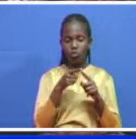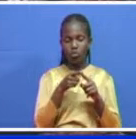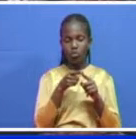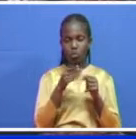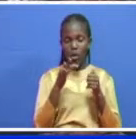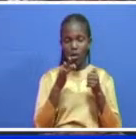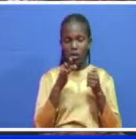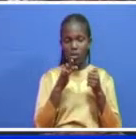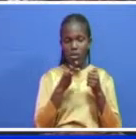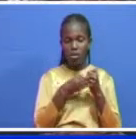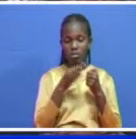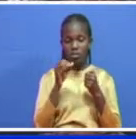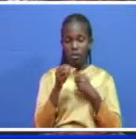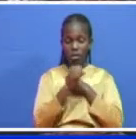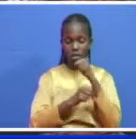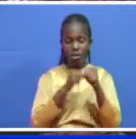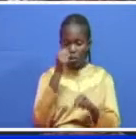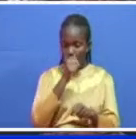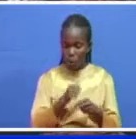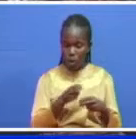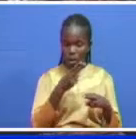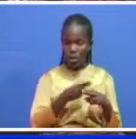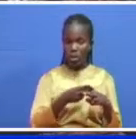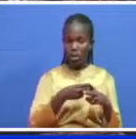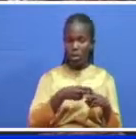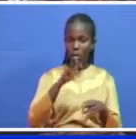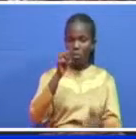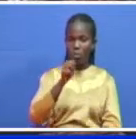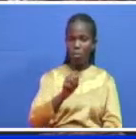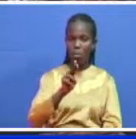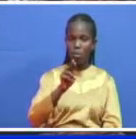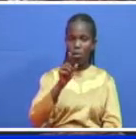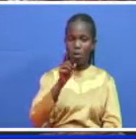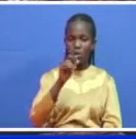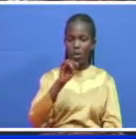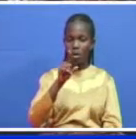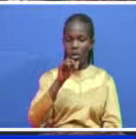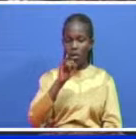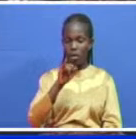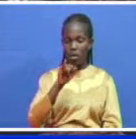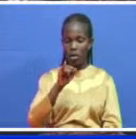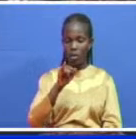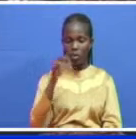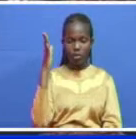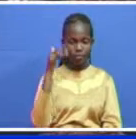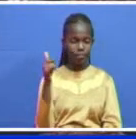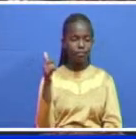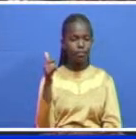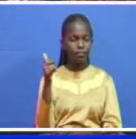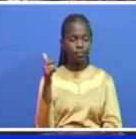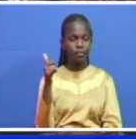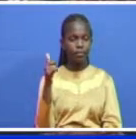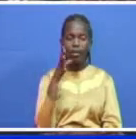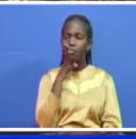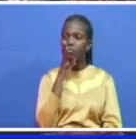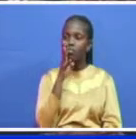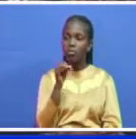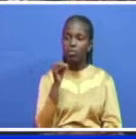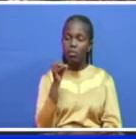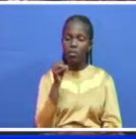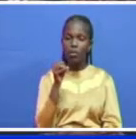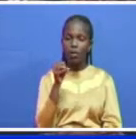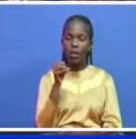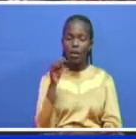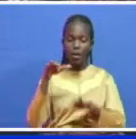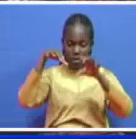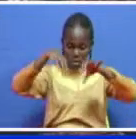miaka miongo nyanya. Kwa isietu wa musoki mulili kana kimondolo kumana na kilame weta tawe utumite mbuwa